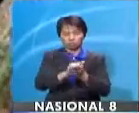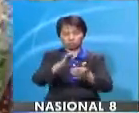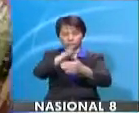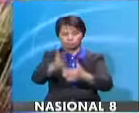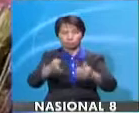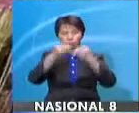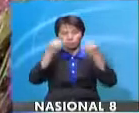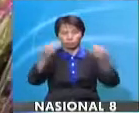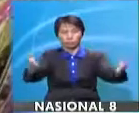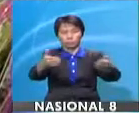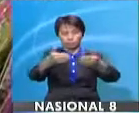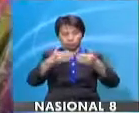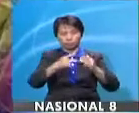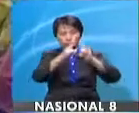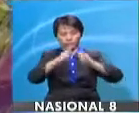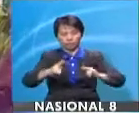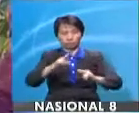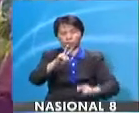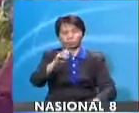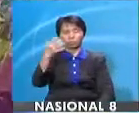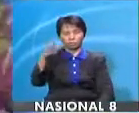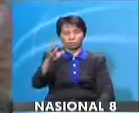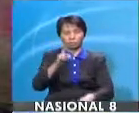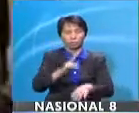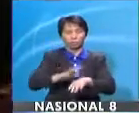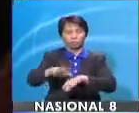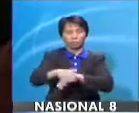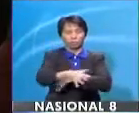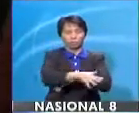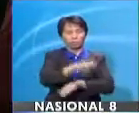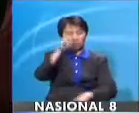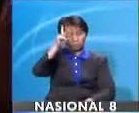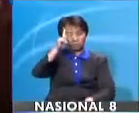menyempurnakan majlis penutup Camp Shields 2015 di Pantai Cahaya Bulan.